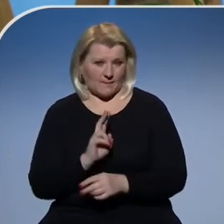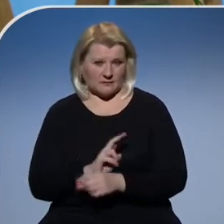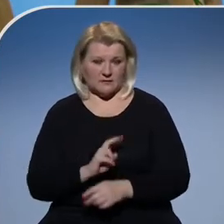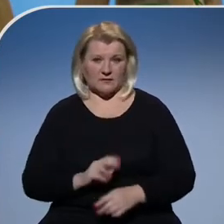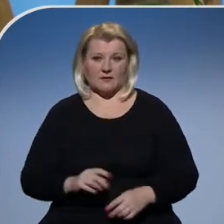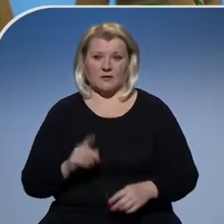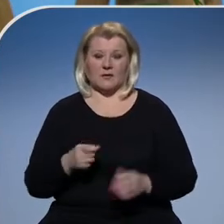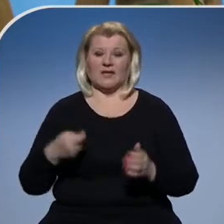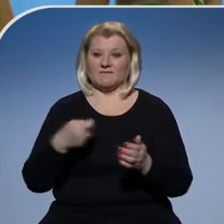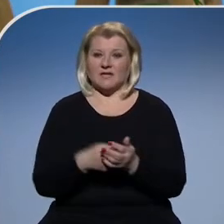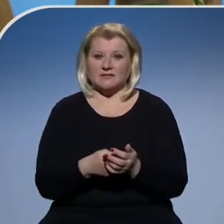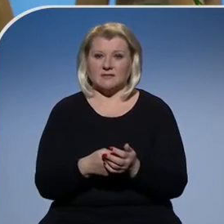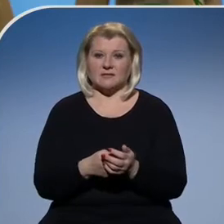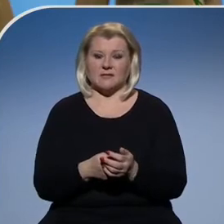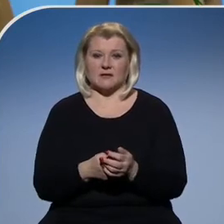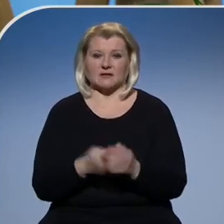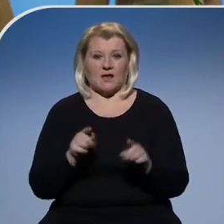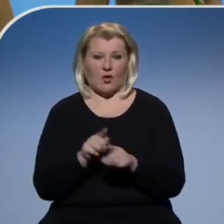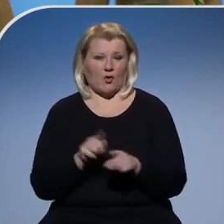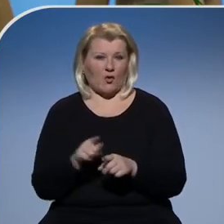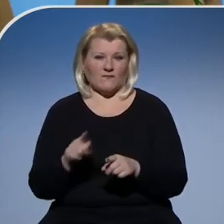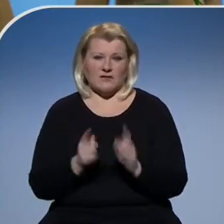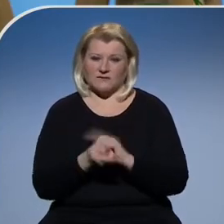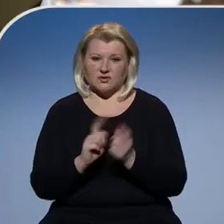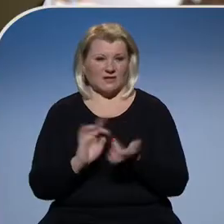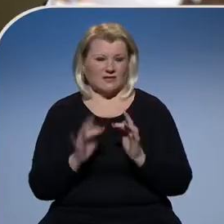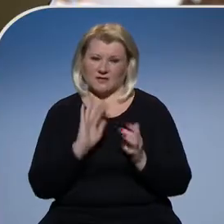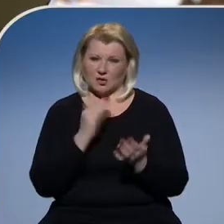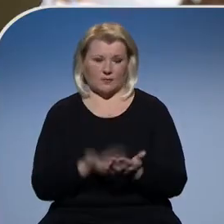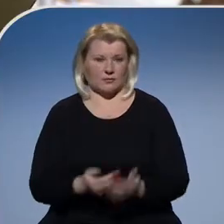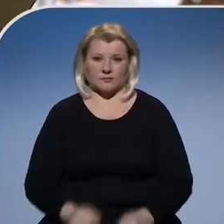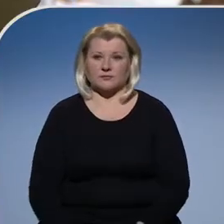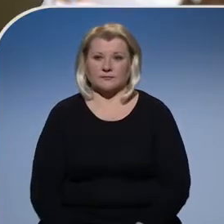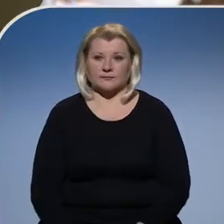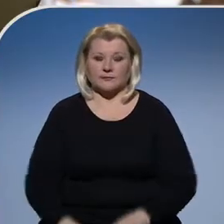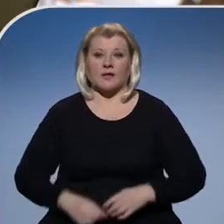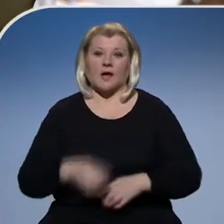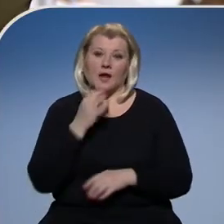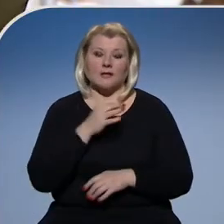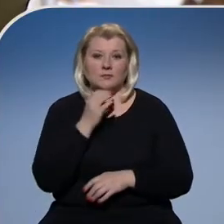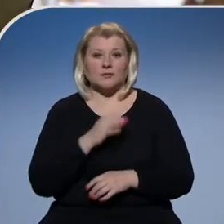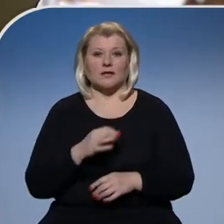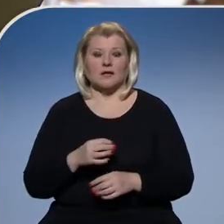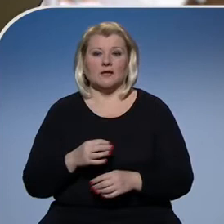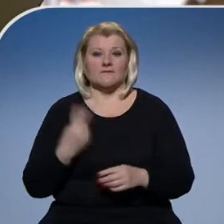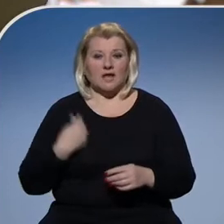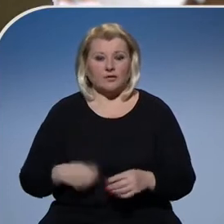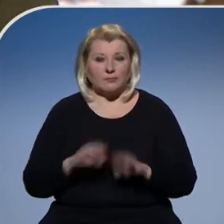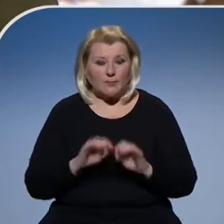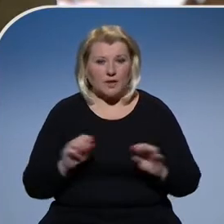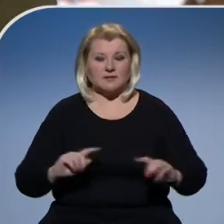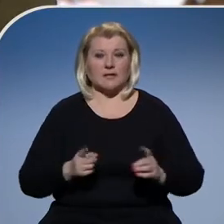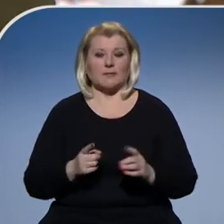investice není vhodná teda takovýmhle způsobem sjednávat. Pokud spolupracuji s finančním finančním poradcem nebo investičním poradcem, tak